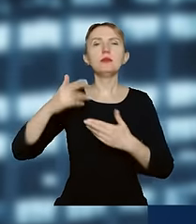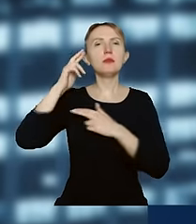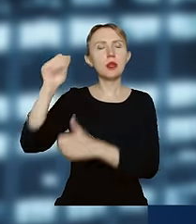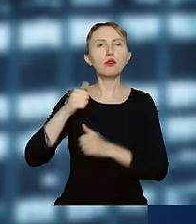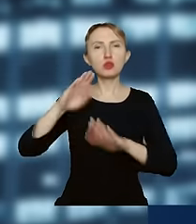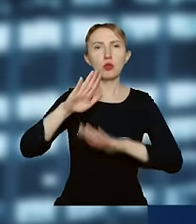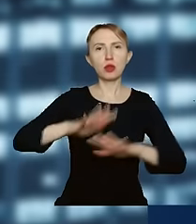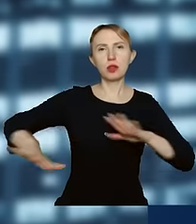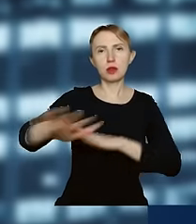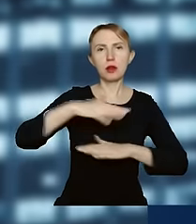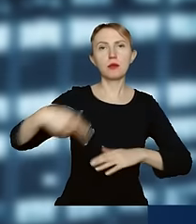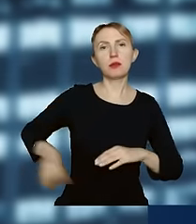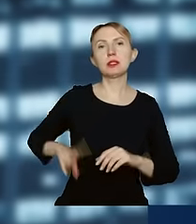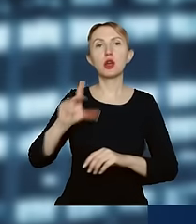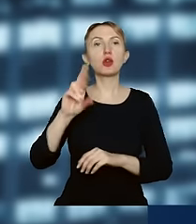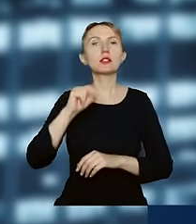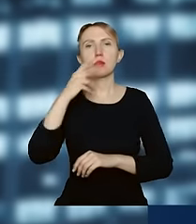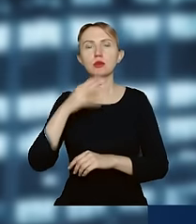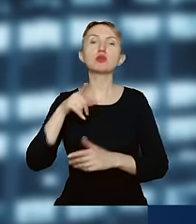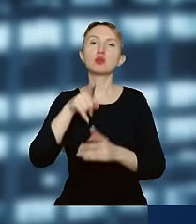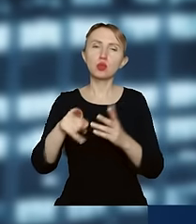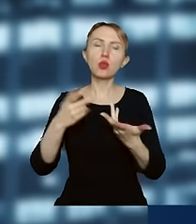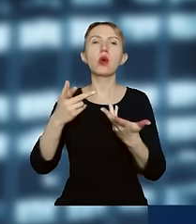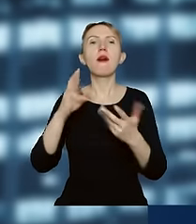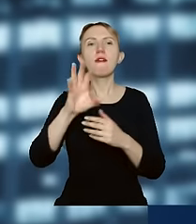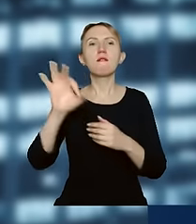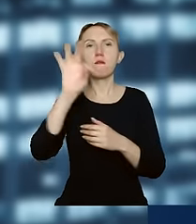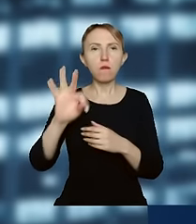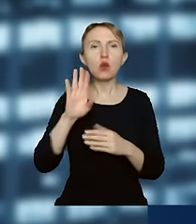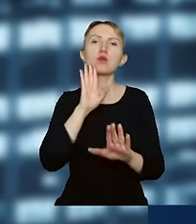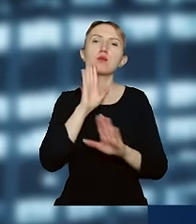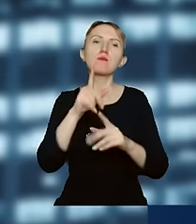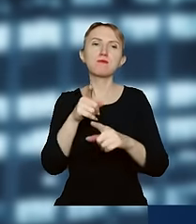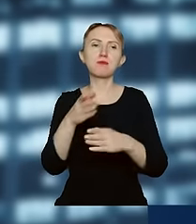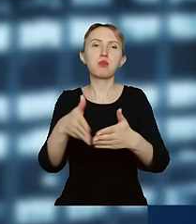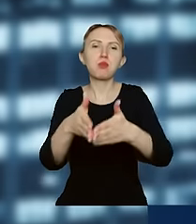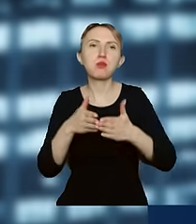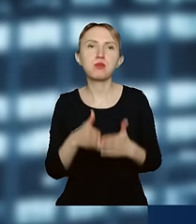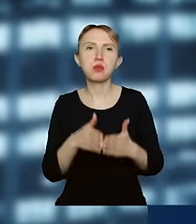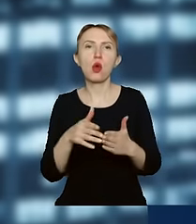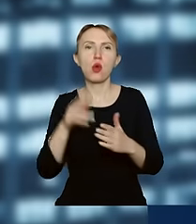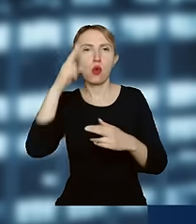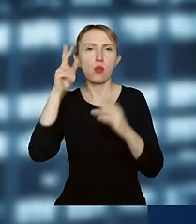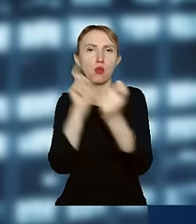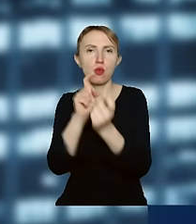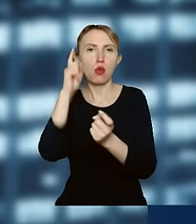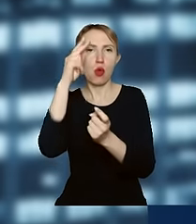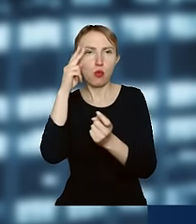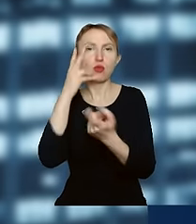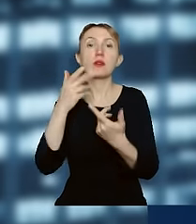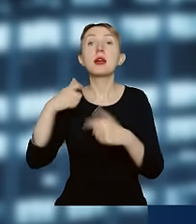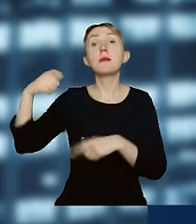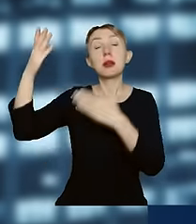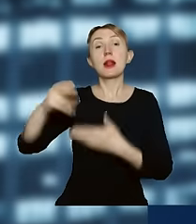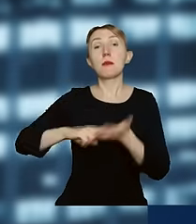Pan minister Kolarski przypomniał, że WOT nawiązuje do tradycji oddziałów podziemia antykomunistycznego. Jakie jeszcze ma plany prezydent?